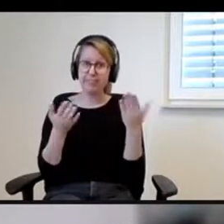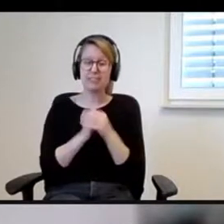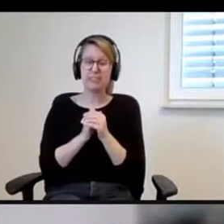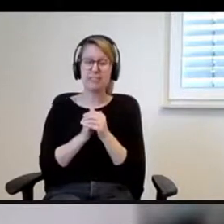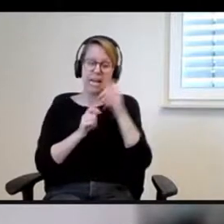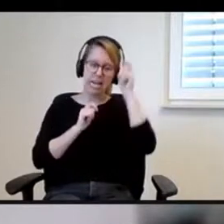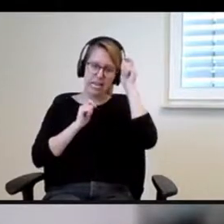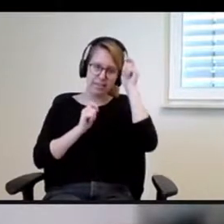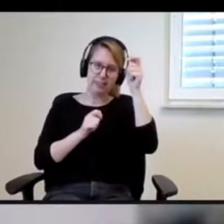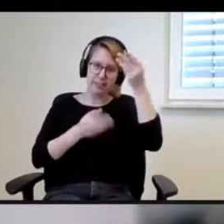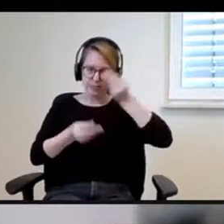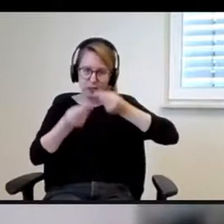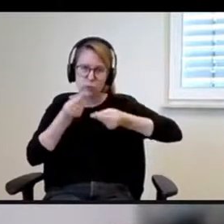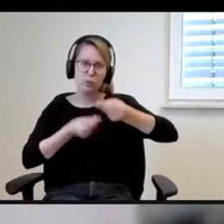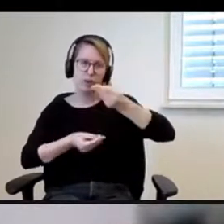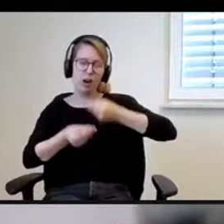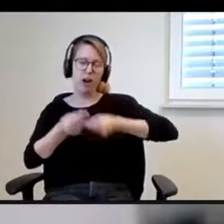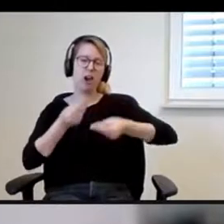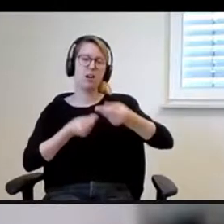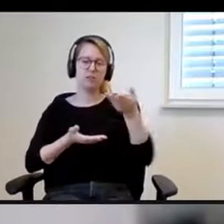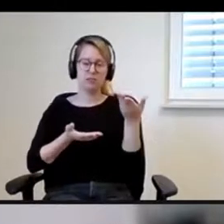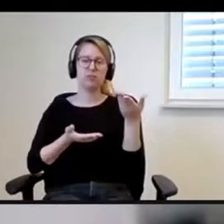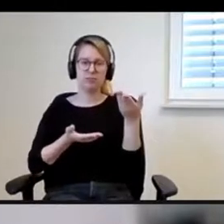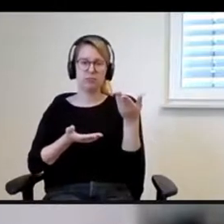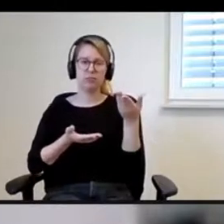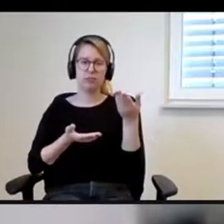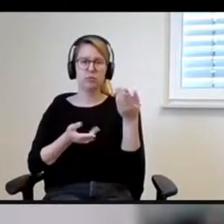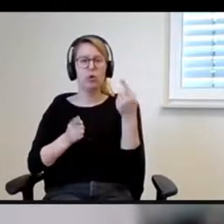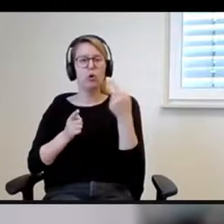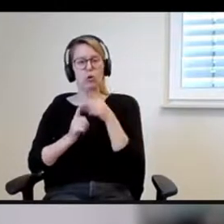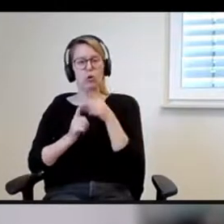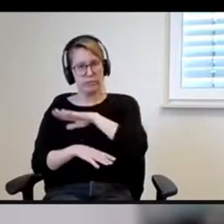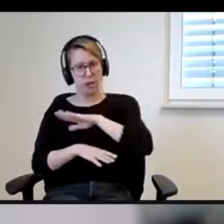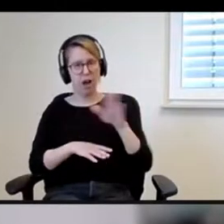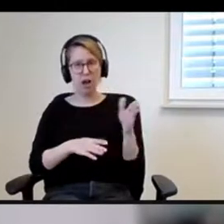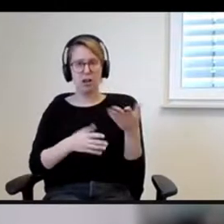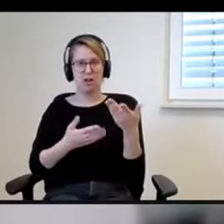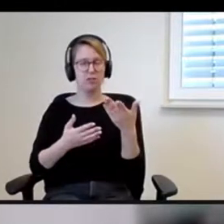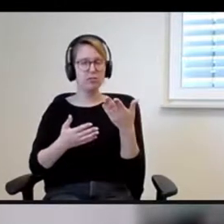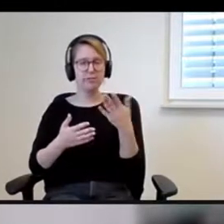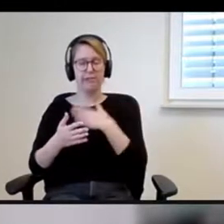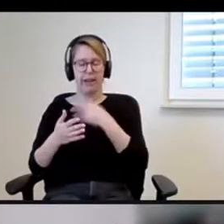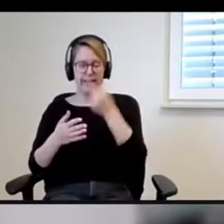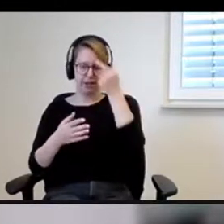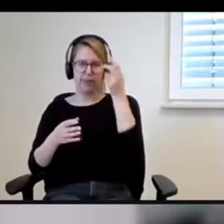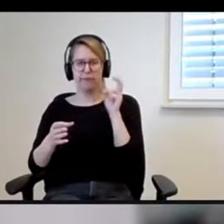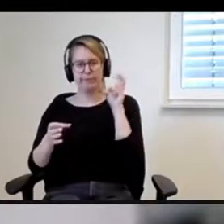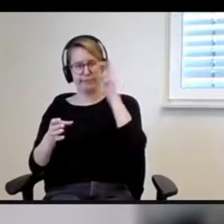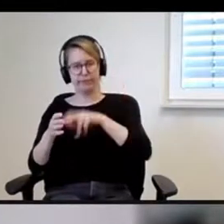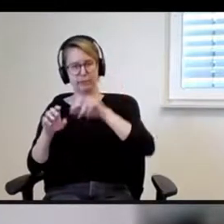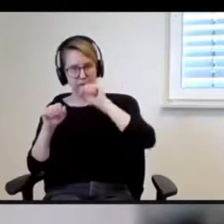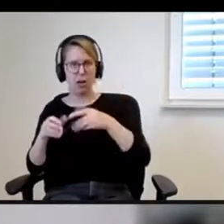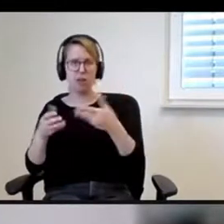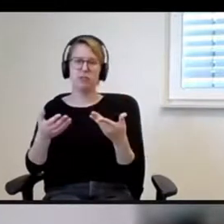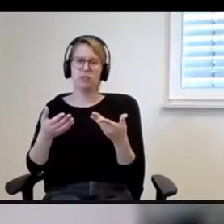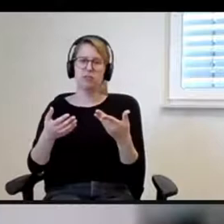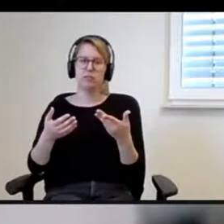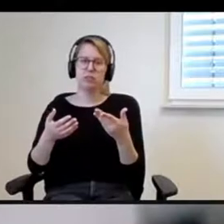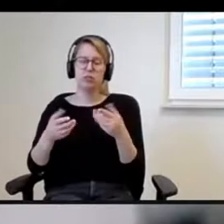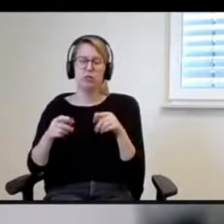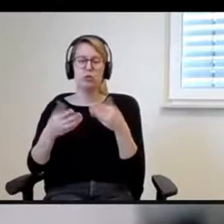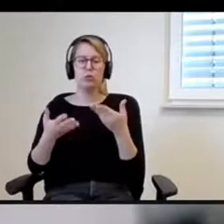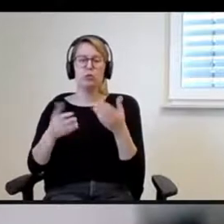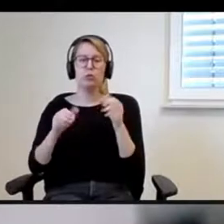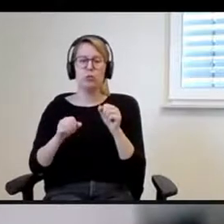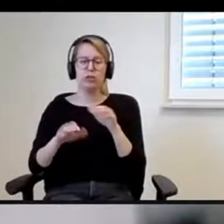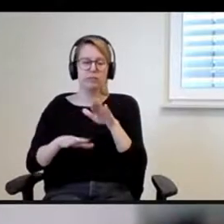part de la pierre pour qu'on puisse vraiment avancer. Et pour donner peut-être un exemple, donc il y a des gestes quotidiens de